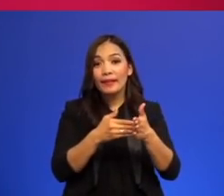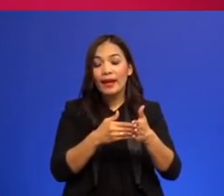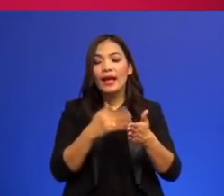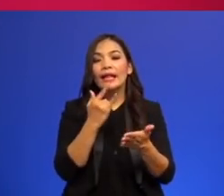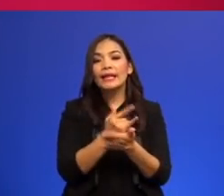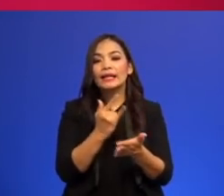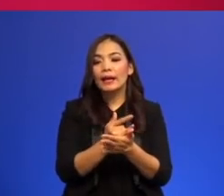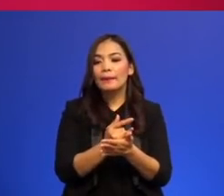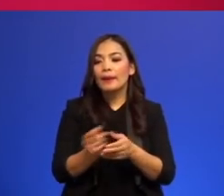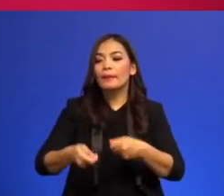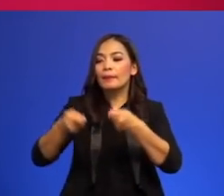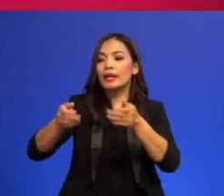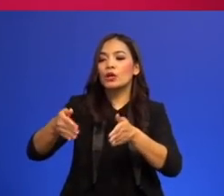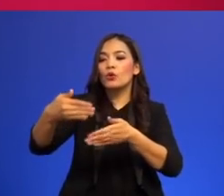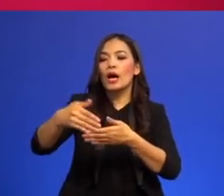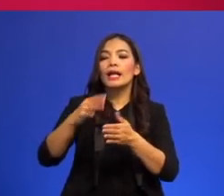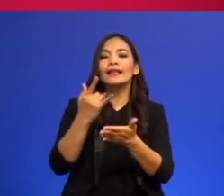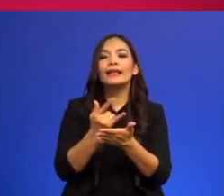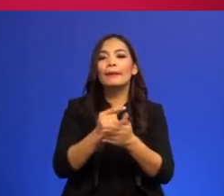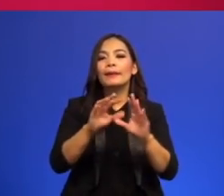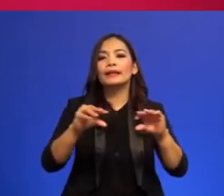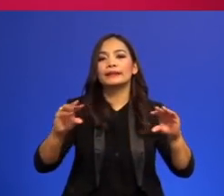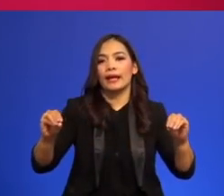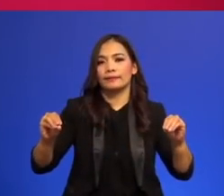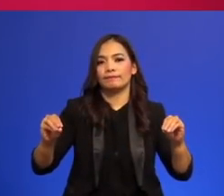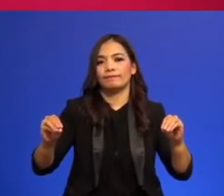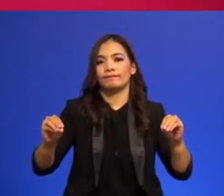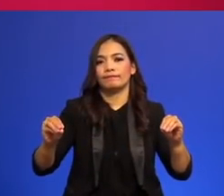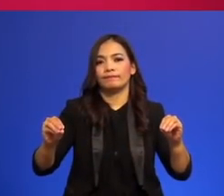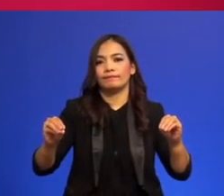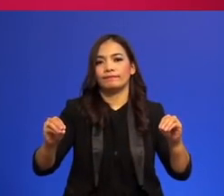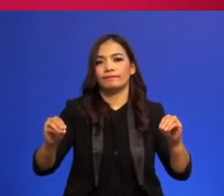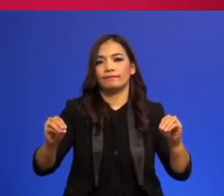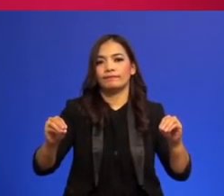tetap memberi ruangan orang untuk bekerja.